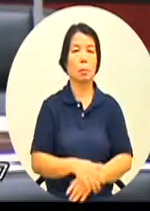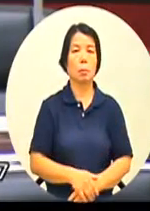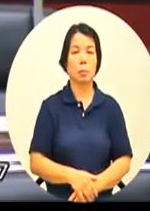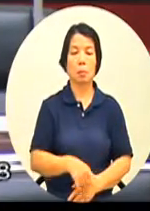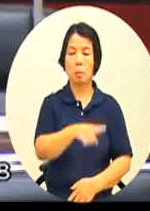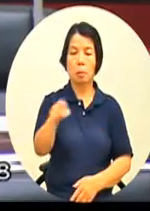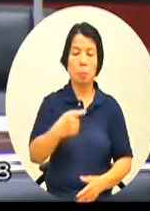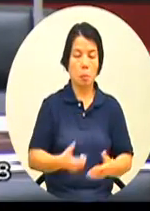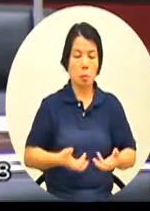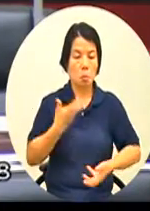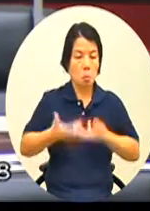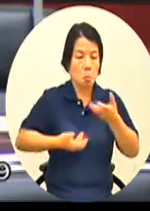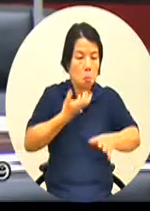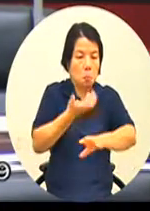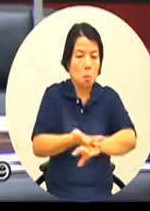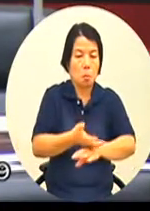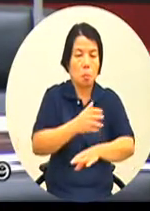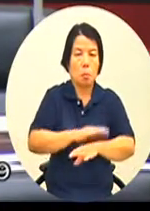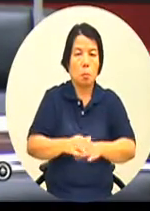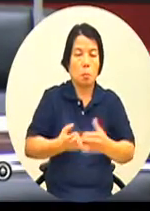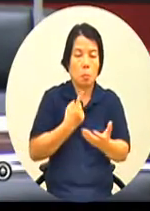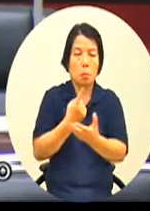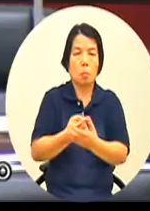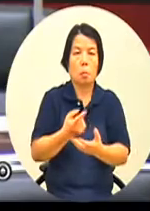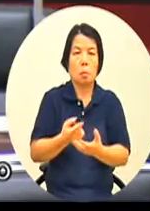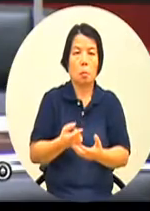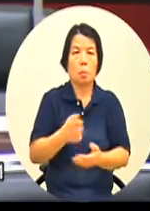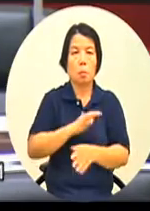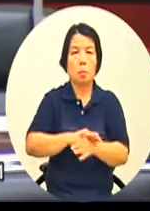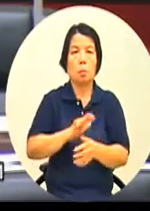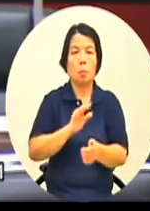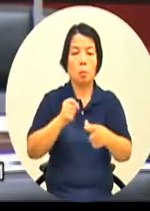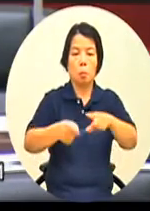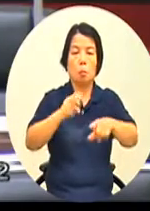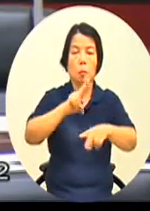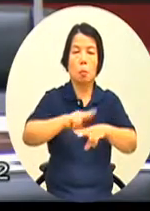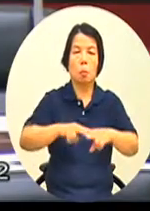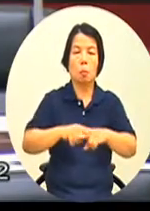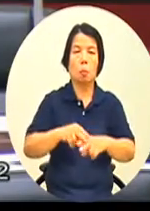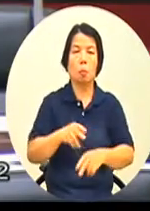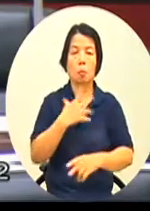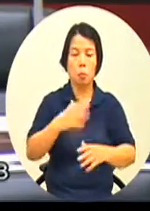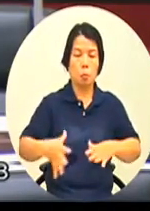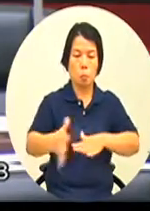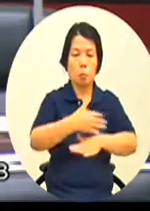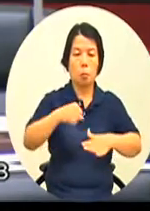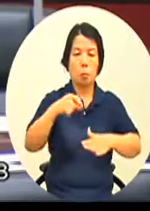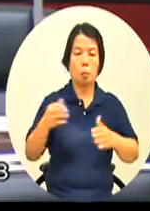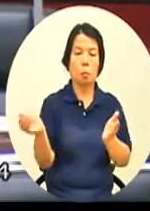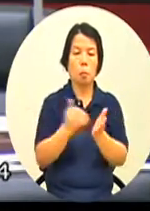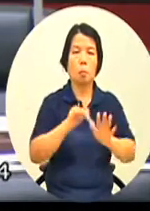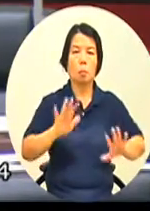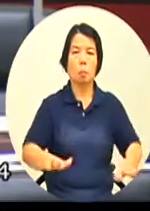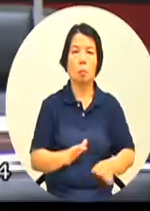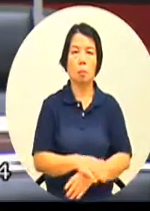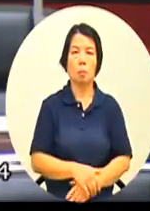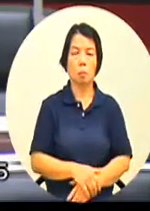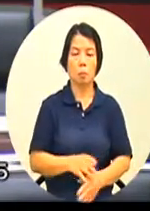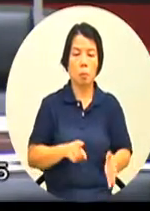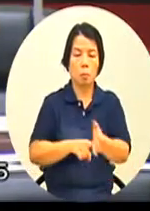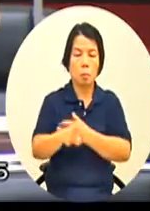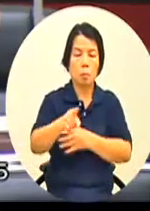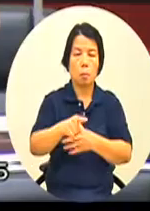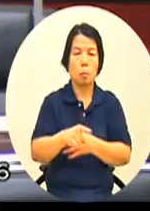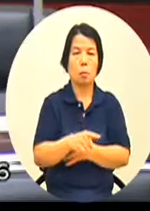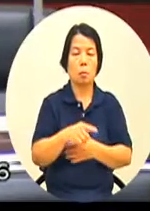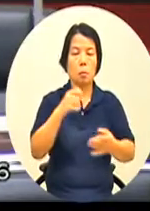热心参与公共事务嘛？从世界各国的例子到目前做直接民主，一般人